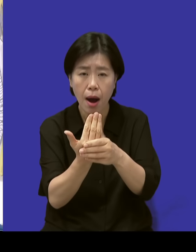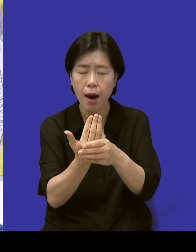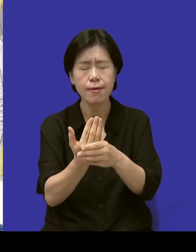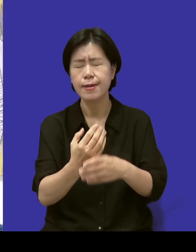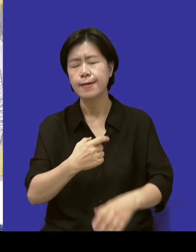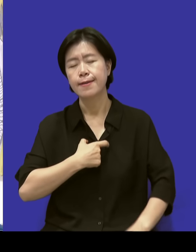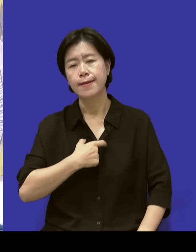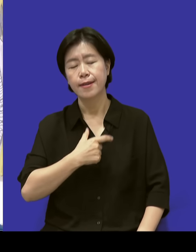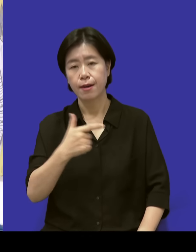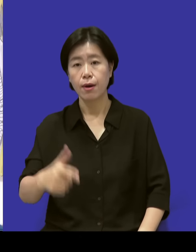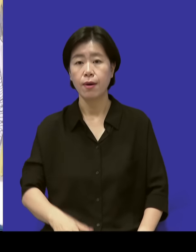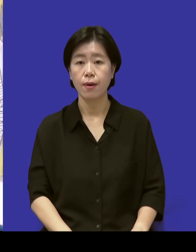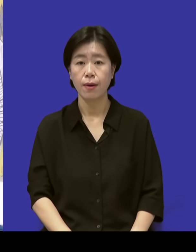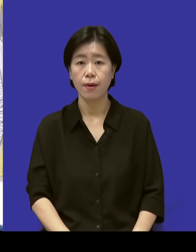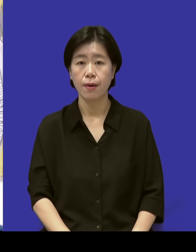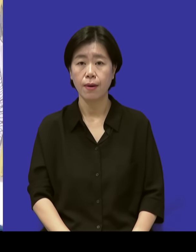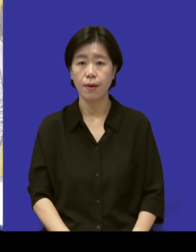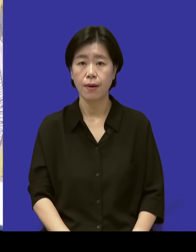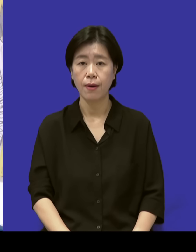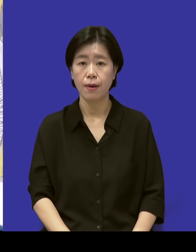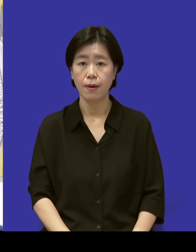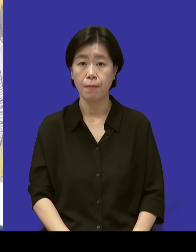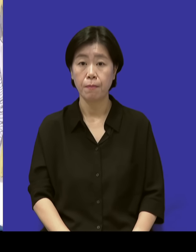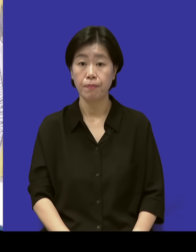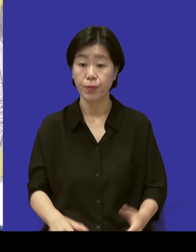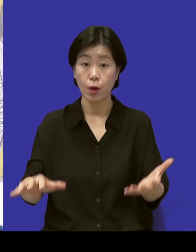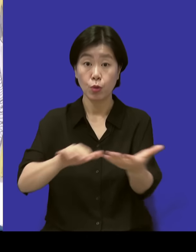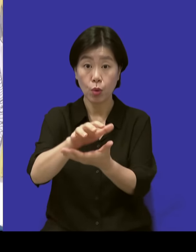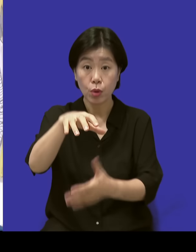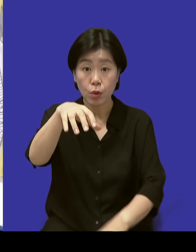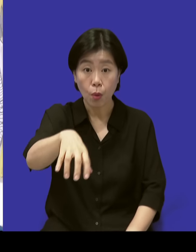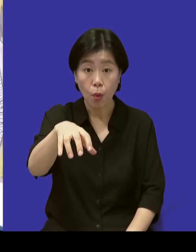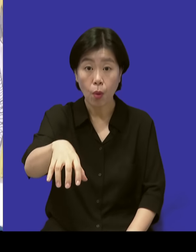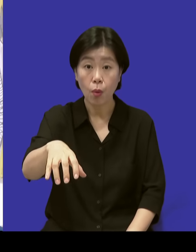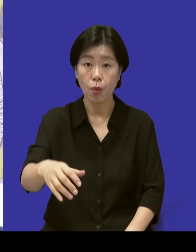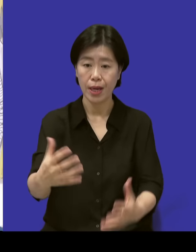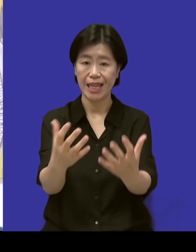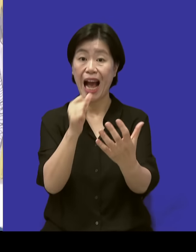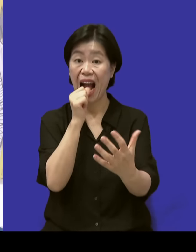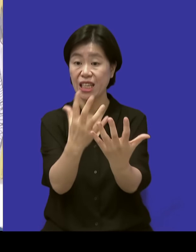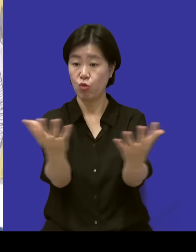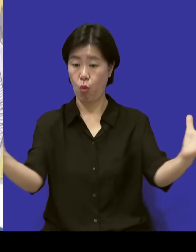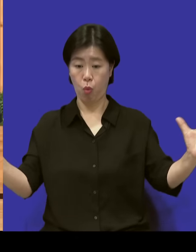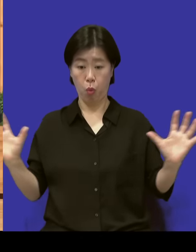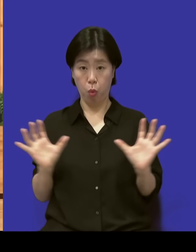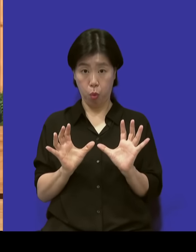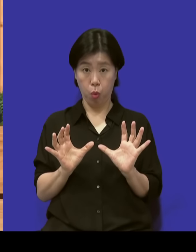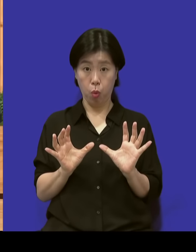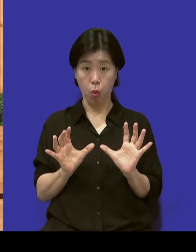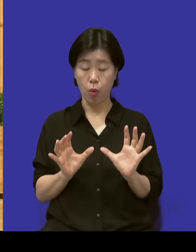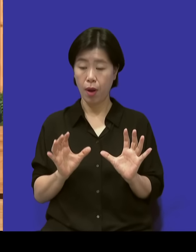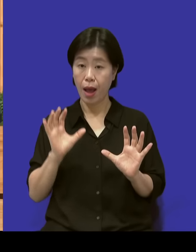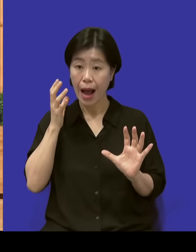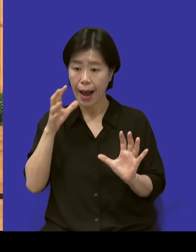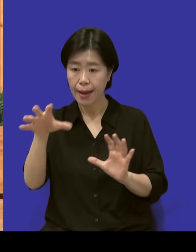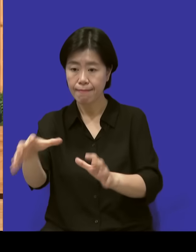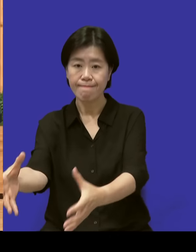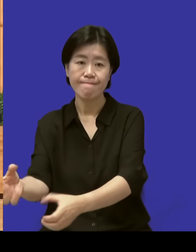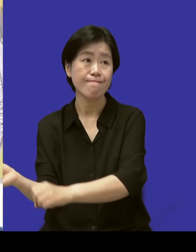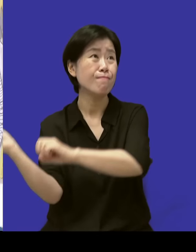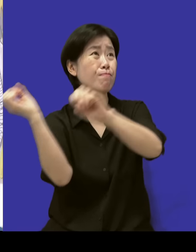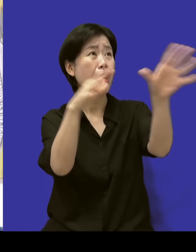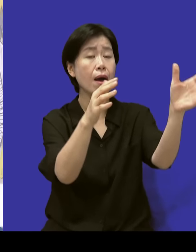아동 살해를 한 거예요. 그것도 놀이터가 이렇게 아무 죄 없는 담이 네. 이렇게 철장 담인데 그 밖으로 집어 던져가지고 죽었다고 되어